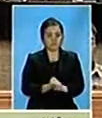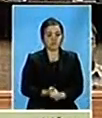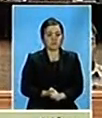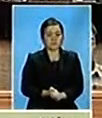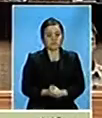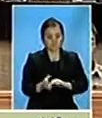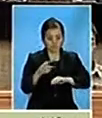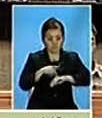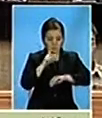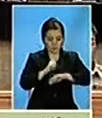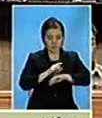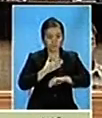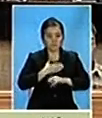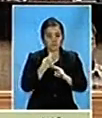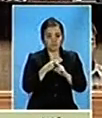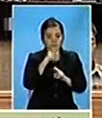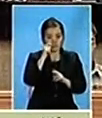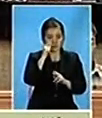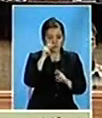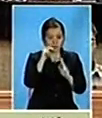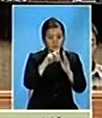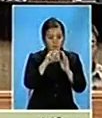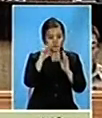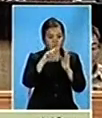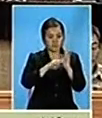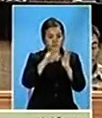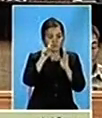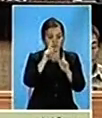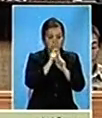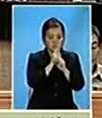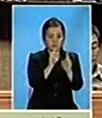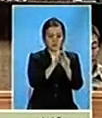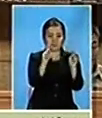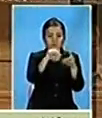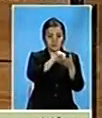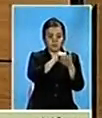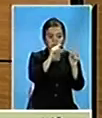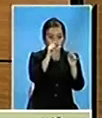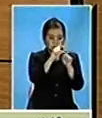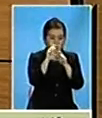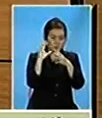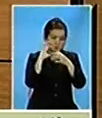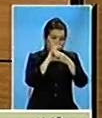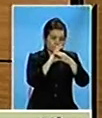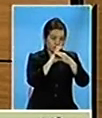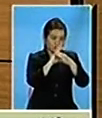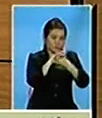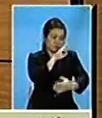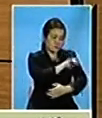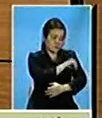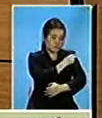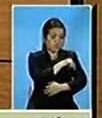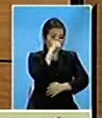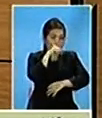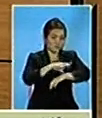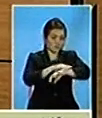าในส่วนที่กรรมาธิการเนี่ยมีการแก้ไขเพิ่มเติมนะครับก็คือว่านิยามศัพท์คำว่าการแพทย์แผนไทยหมายความว่ากระบวนการทางการแพทย์